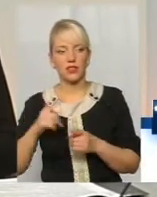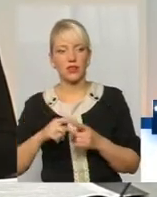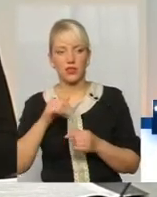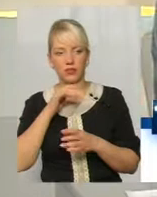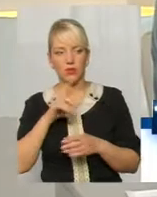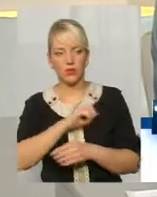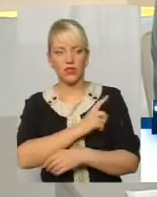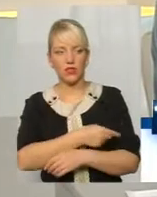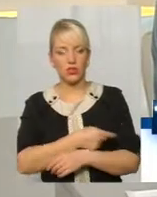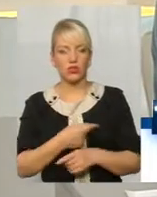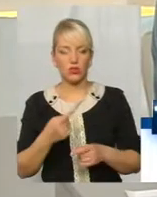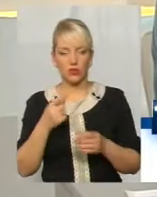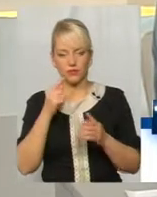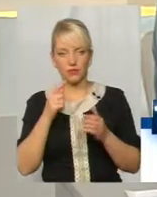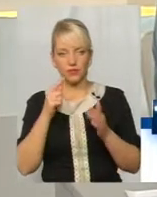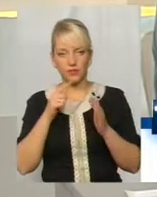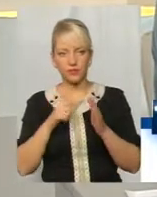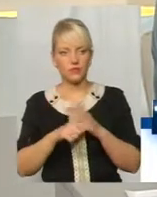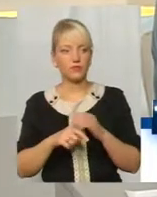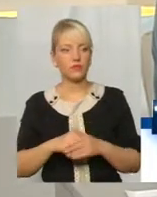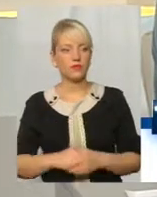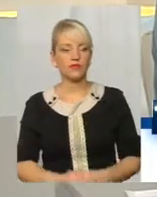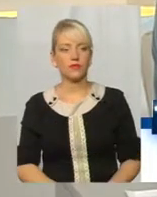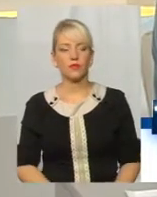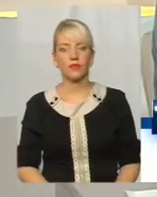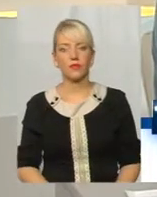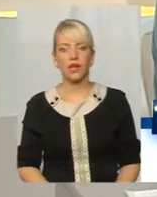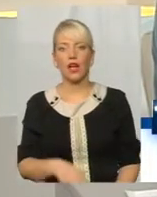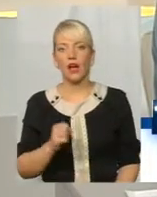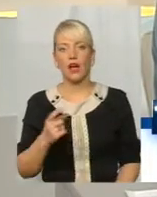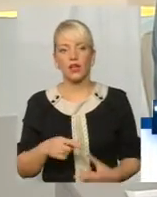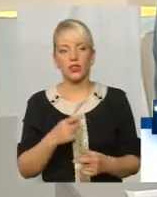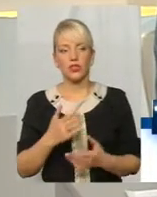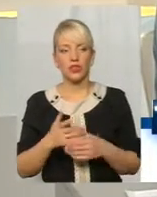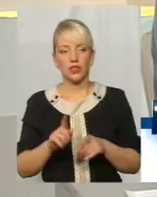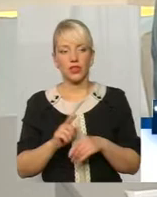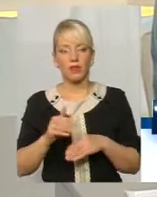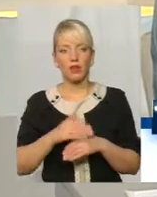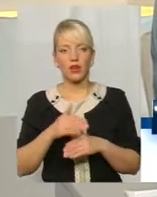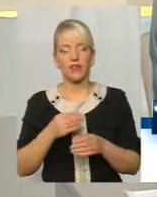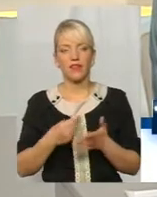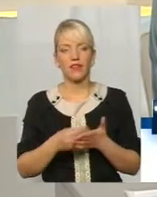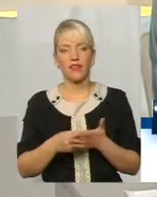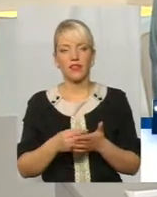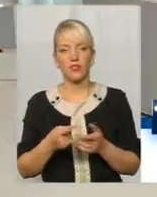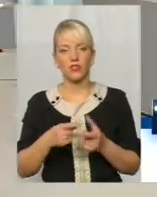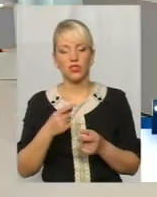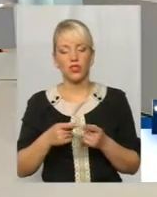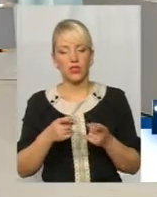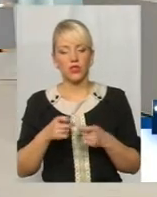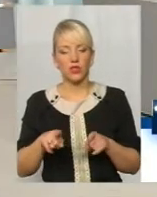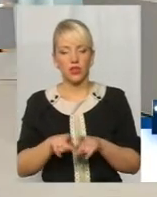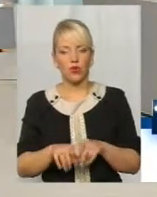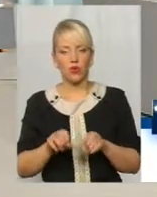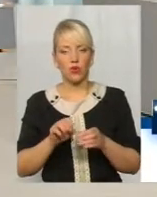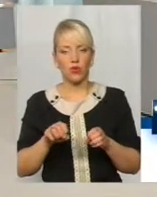внести будь-яких відомостей до державних реєстрів. А чи є таке покарання вже безпосередньо фінансове? Чи тягне от ці порушення за